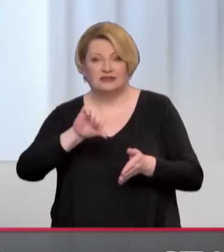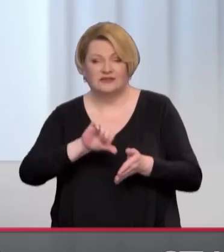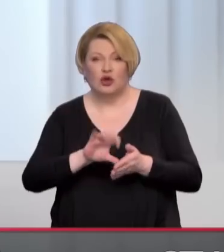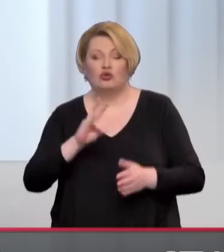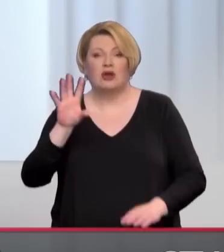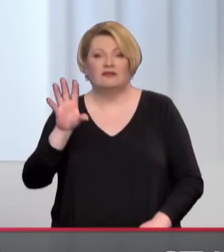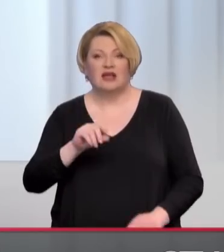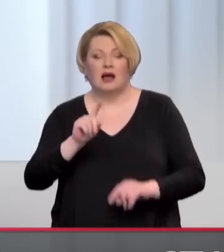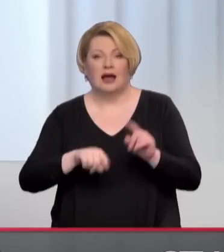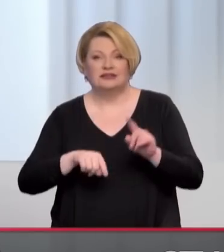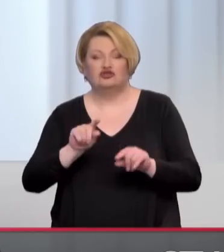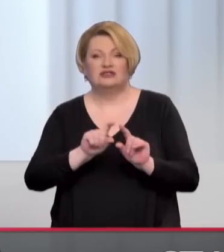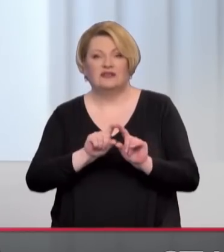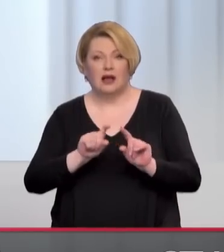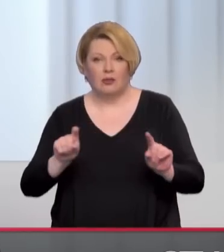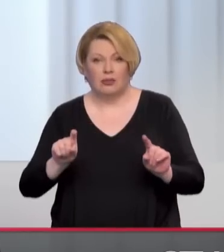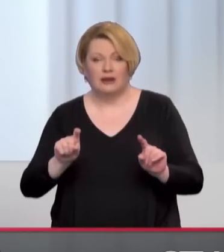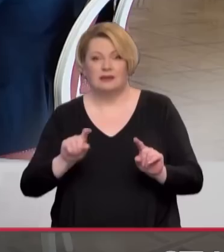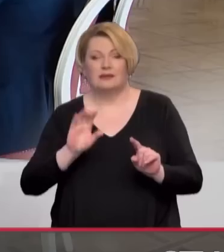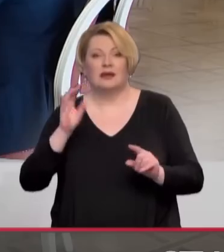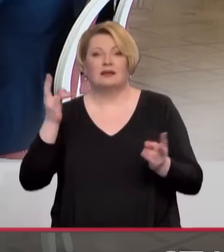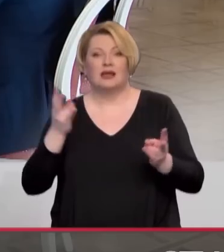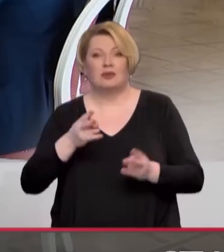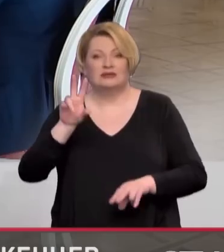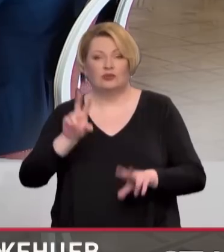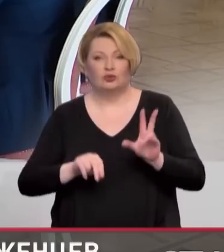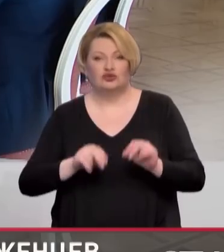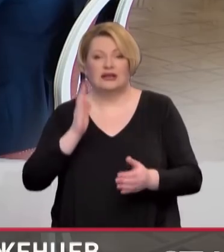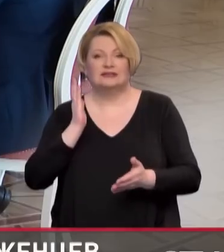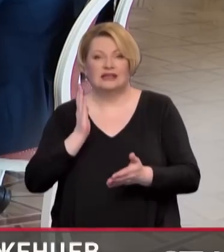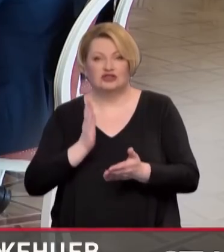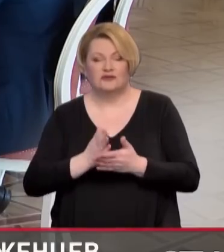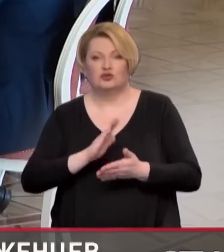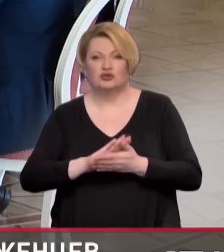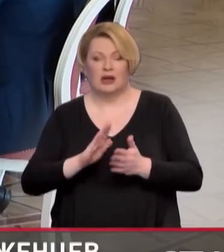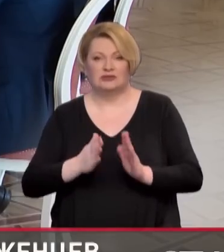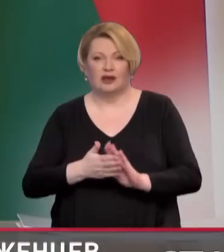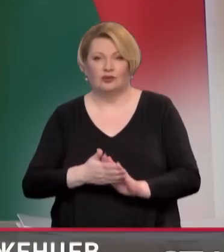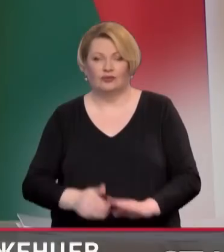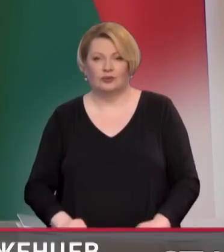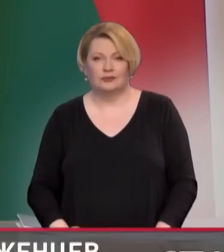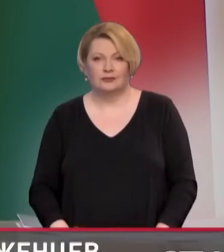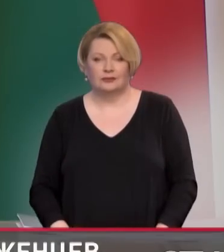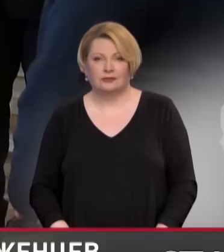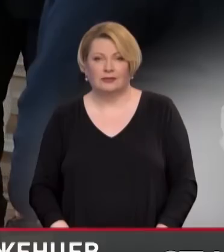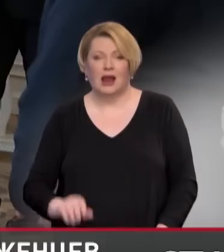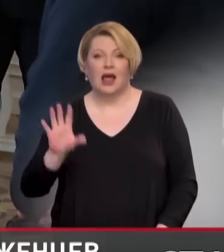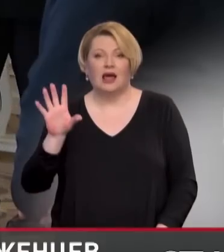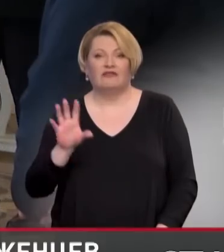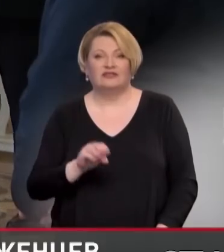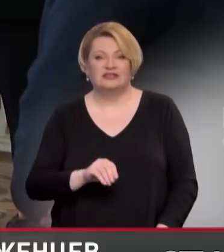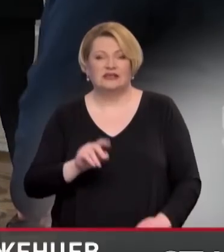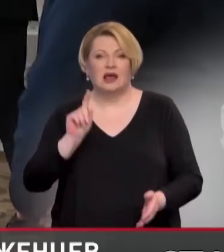но и всех отечественных компаний. При этом необходимо учитывать сложившуюся обстановку. Все